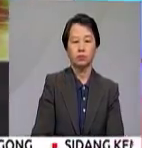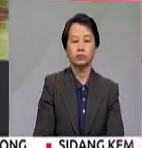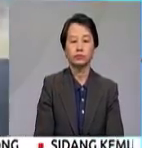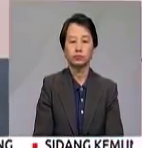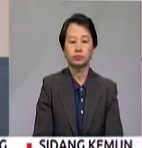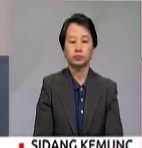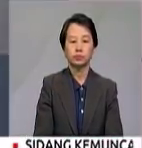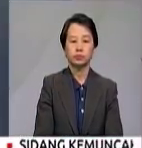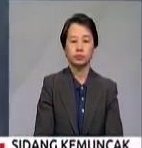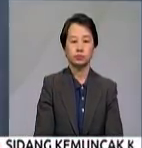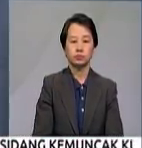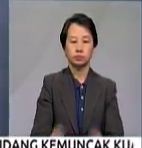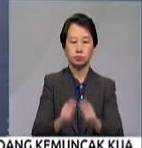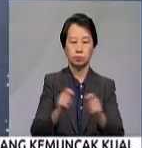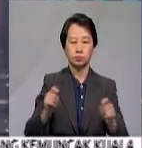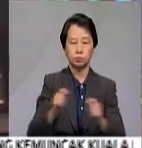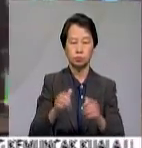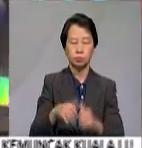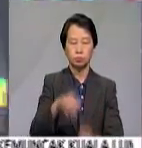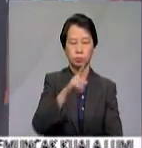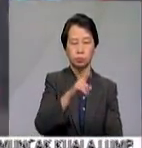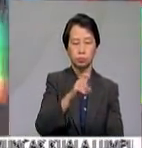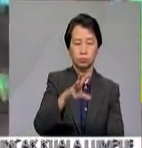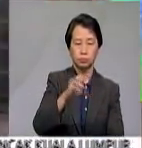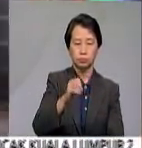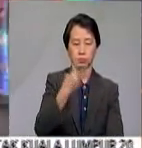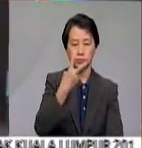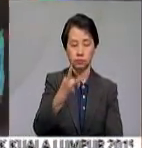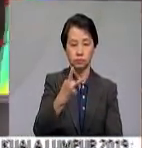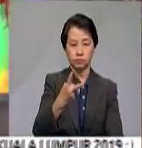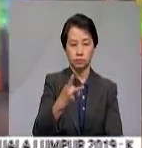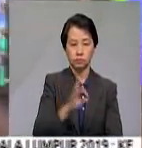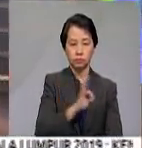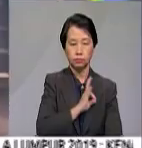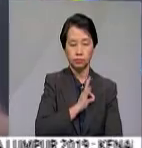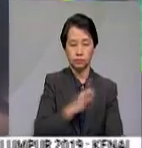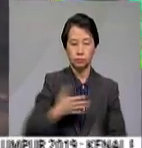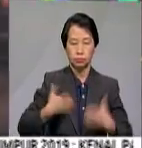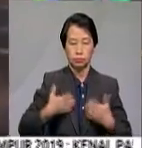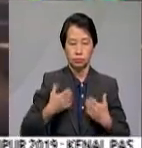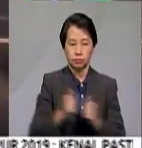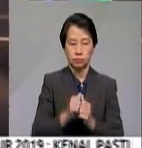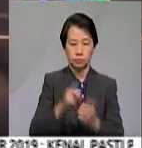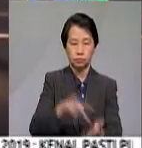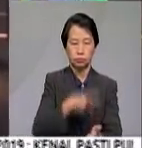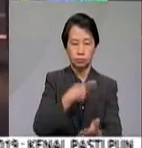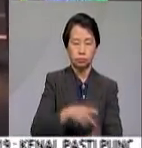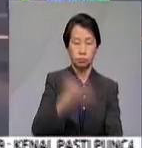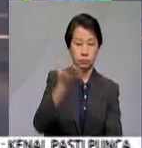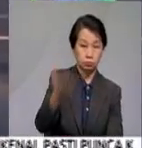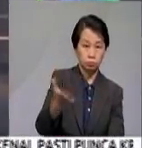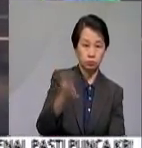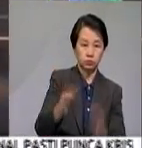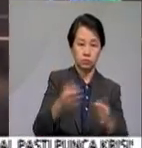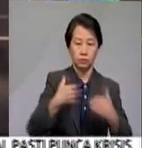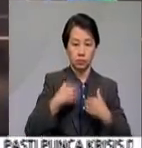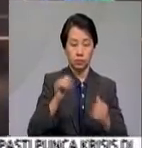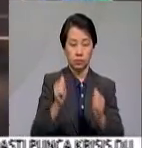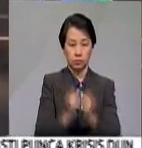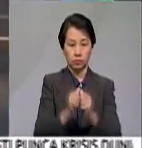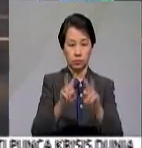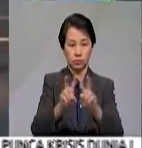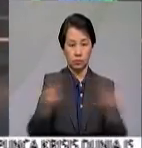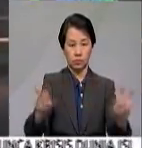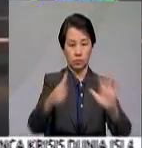Lumpur. Tempatnya kedatangan EXO membuatkan Aries teruja dan pastinya gembira dengan persembahan mereka walaupun hanya dengan